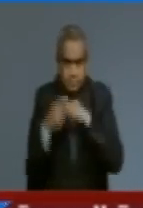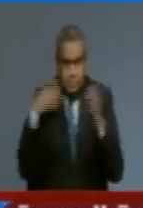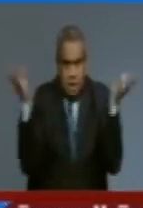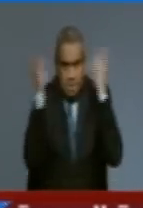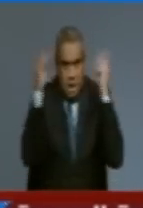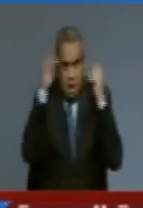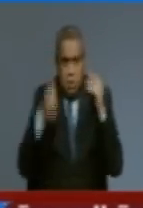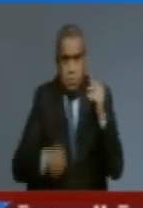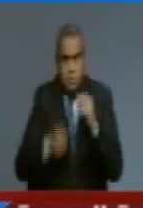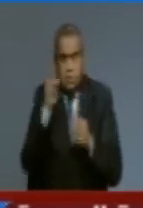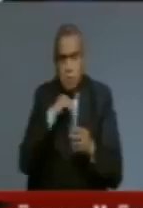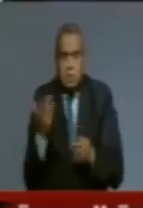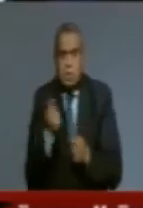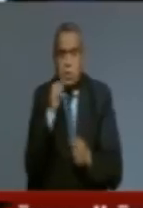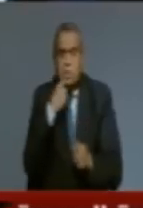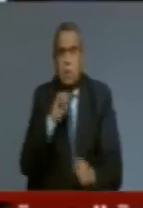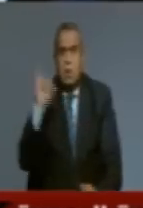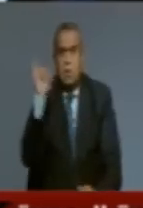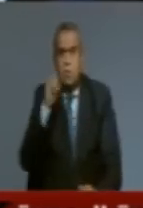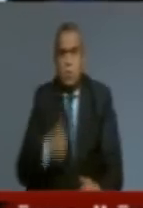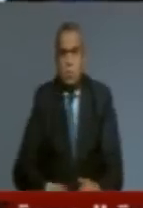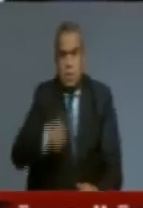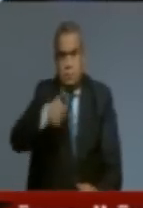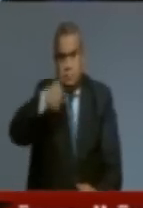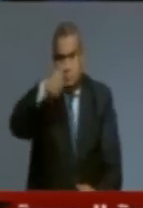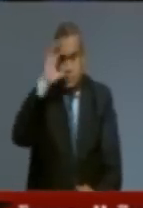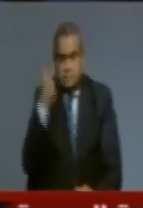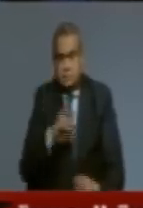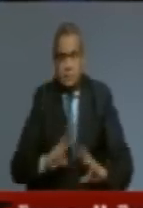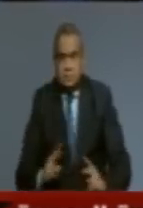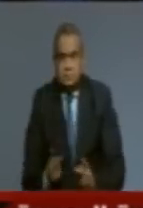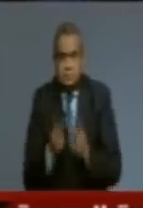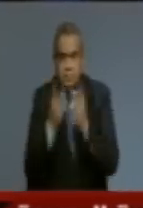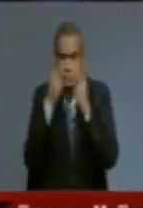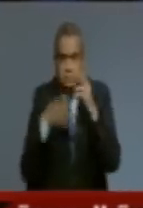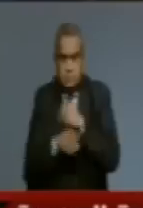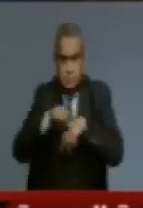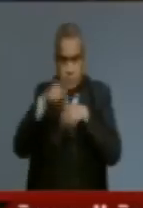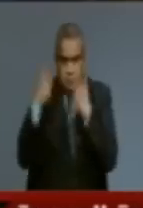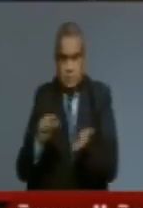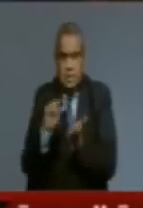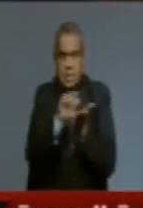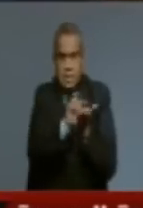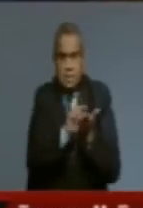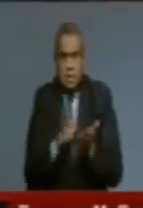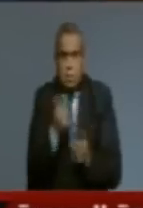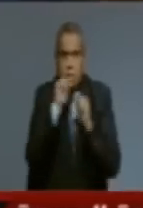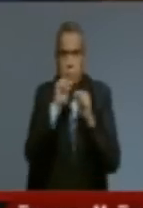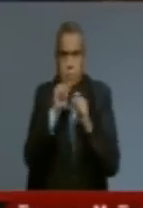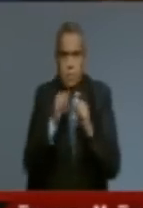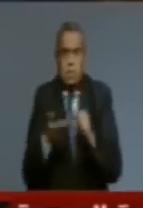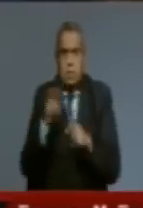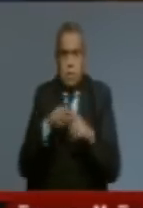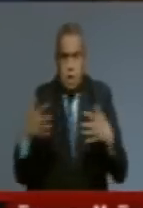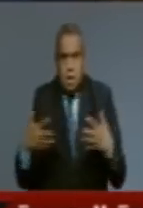الرقمية. نحن نولي أهمية كبيرة لتنمية البنية التحتية في الدول النامية ومشاركة